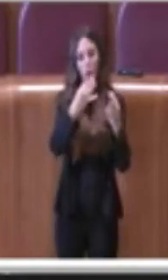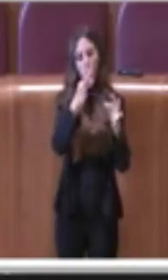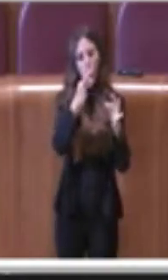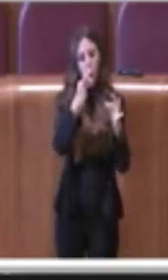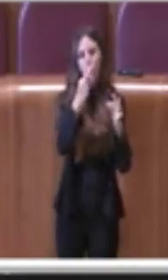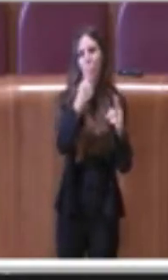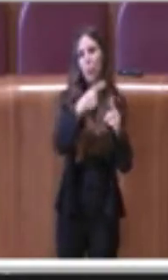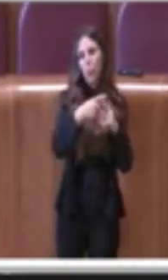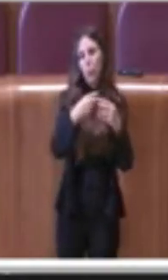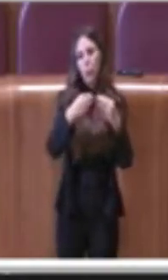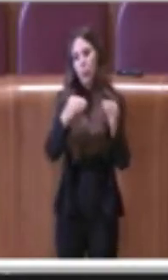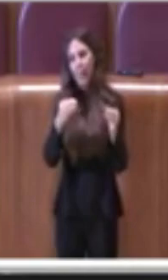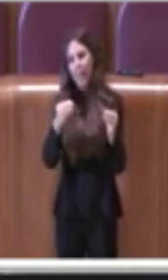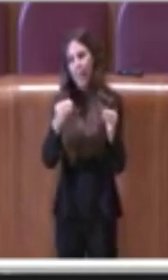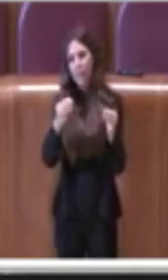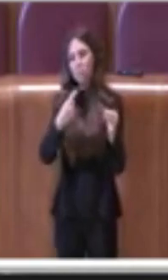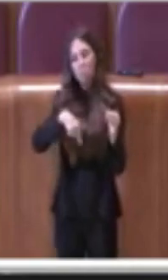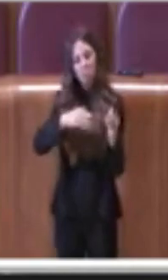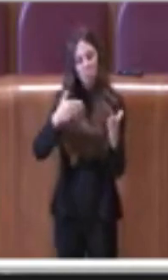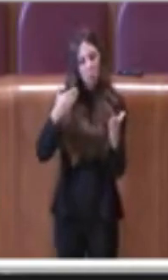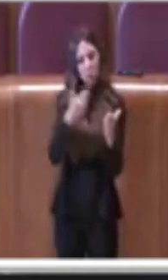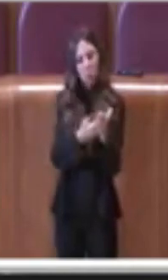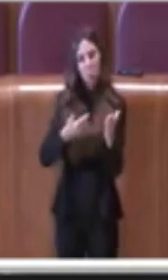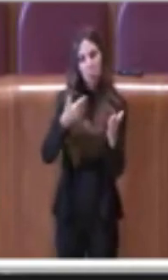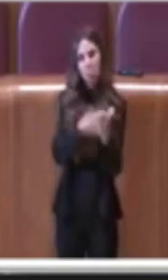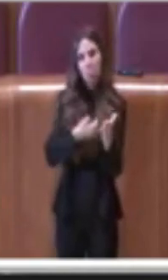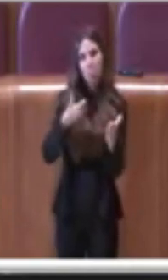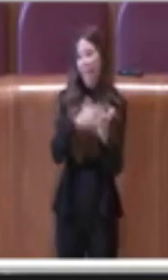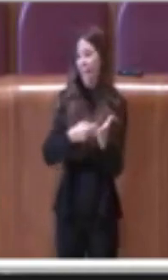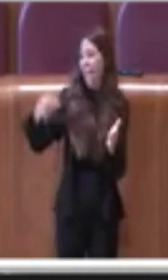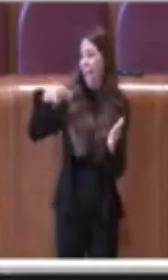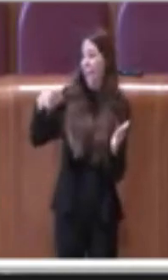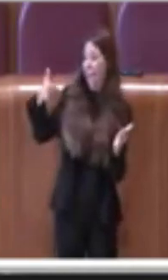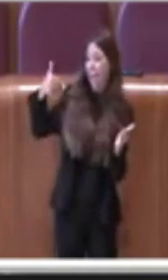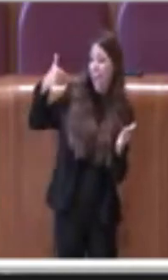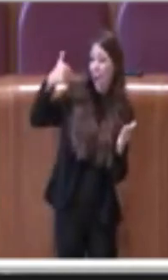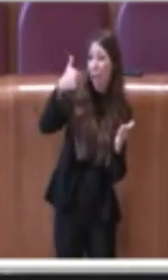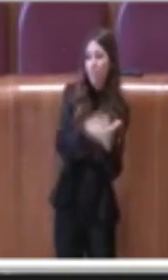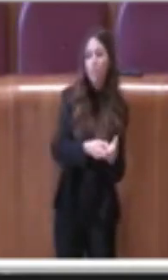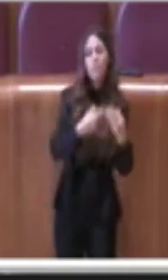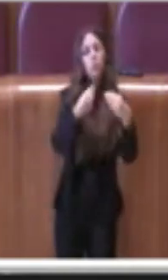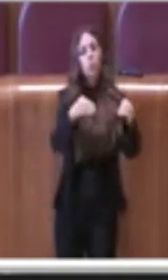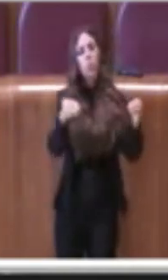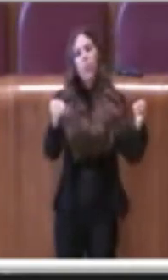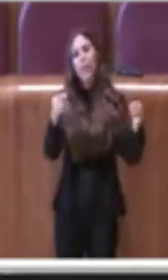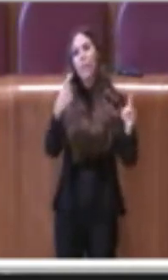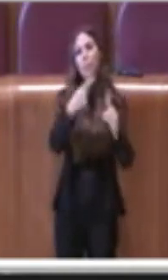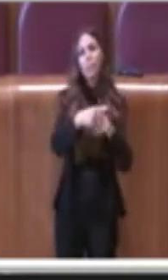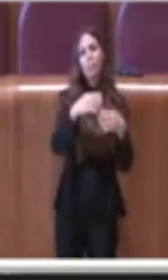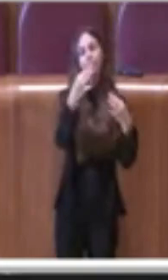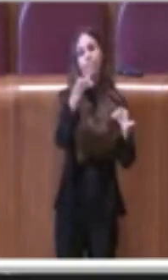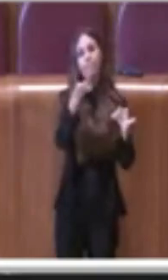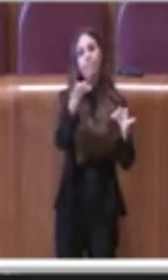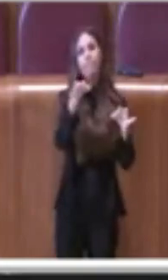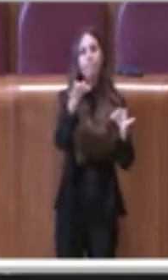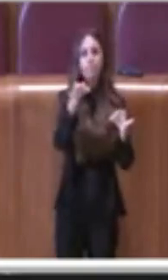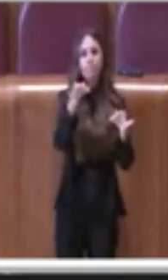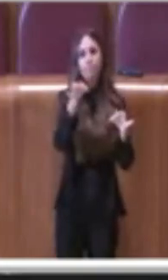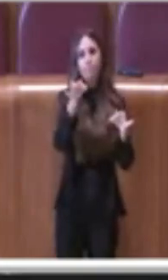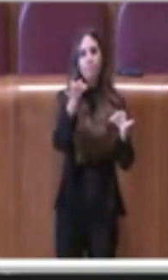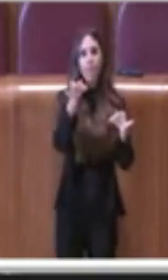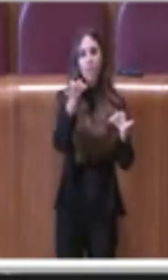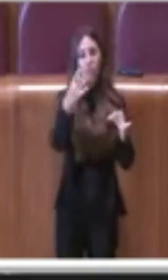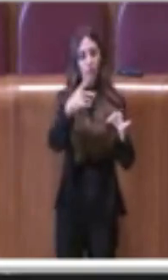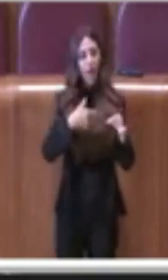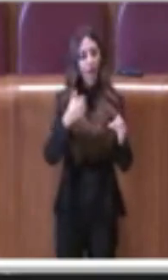documenti e dispositivi che abbiamo presentato in questi anni, dispositivi che vedranno ovviamente come dire,